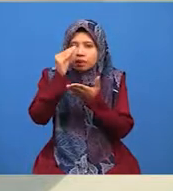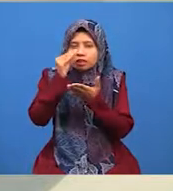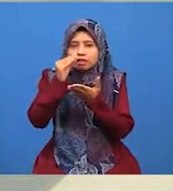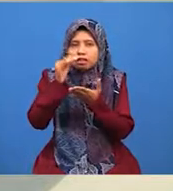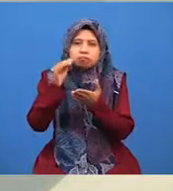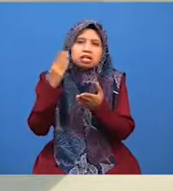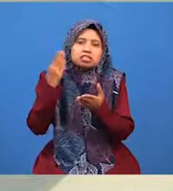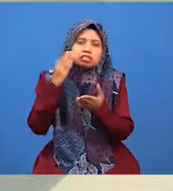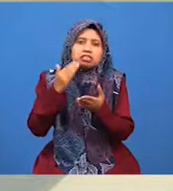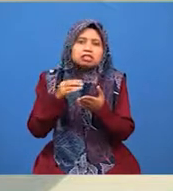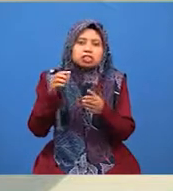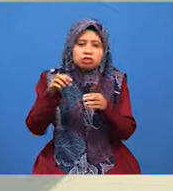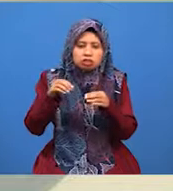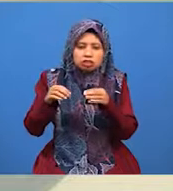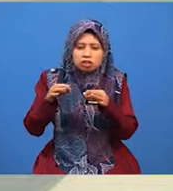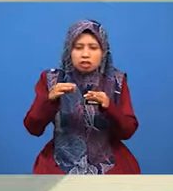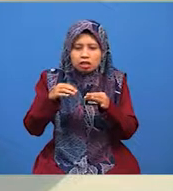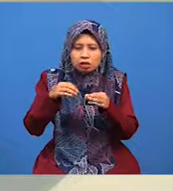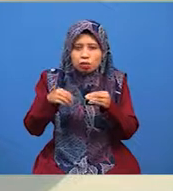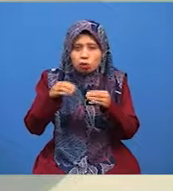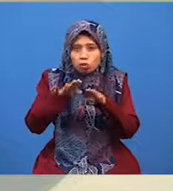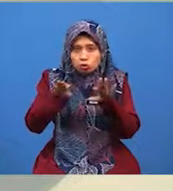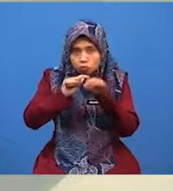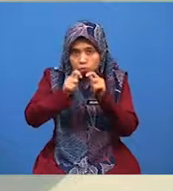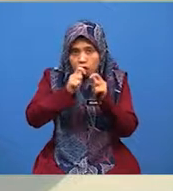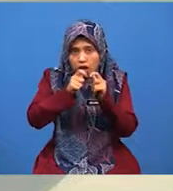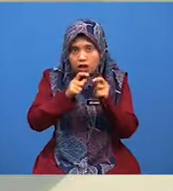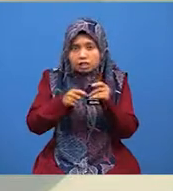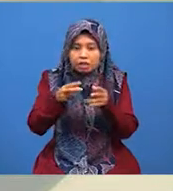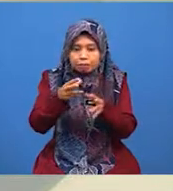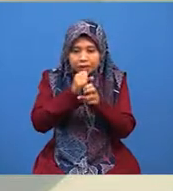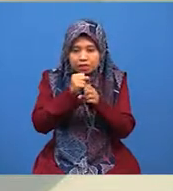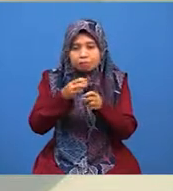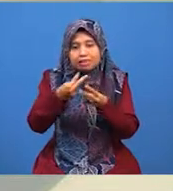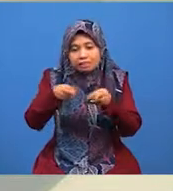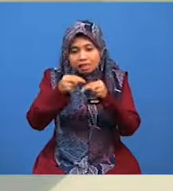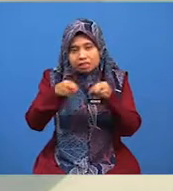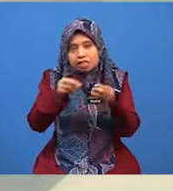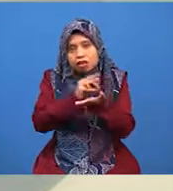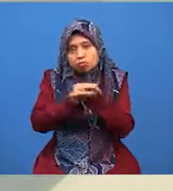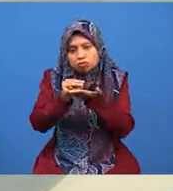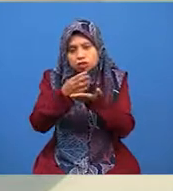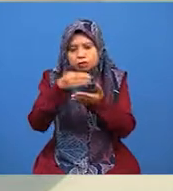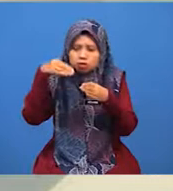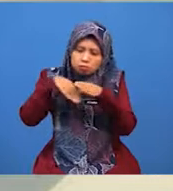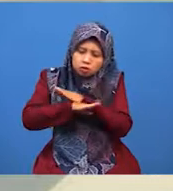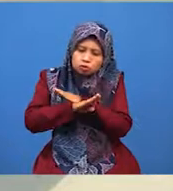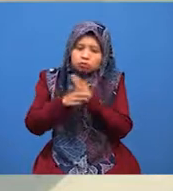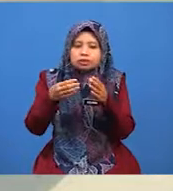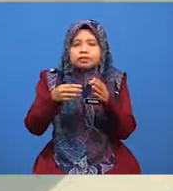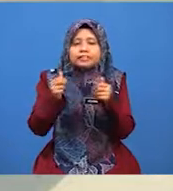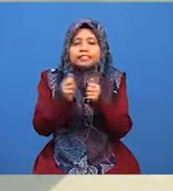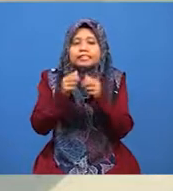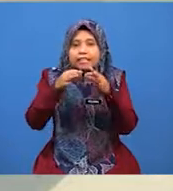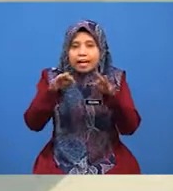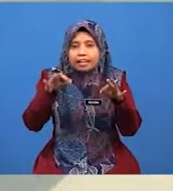Pengajaran pada kebiasaannya diolah daripada nilai-nilai murni dan disisipkan dengan